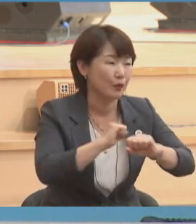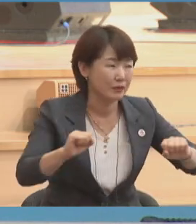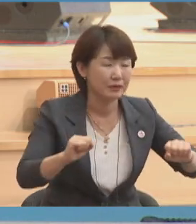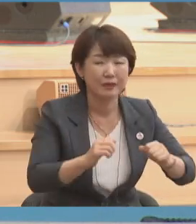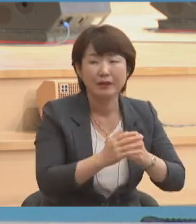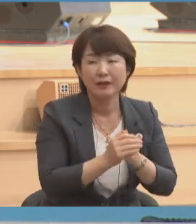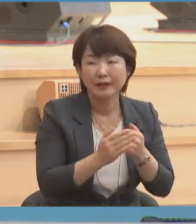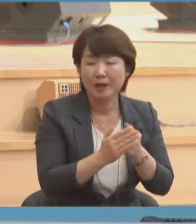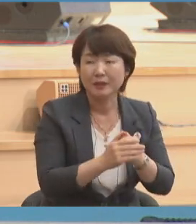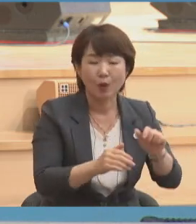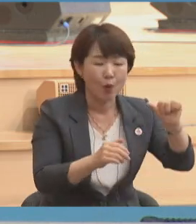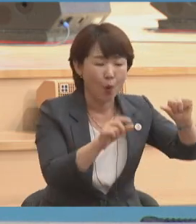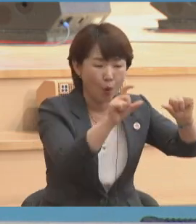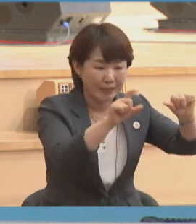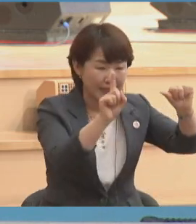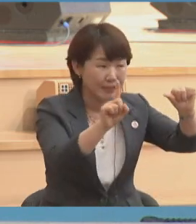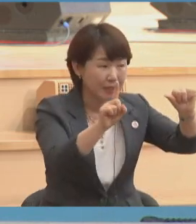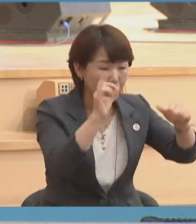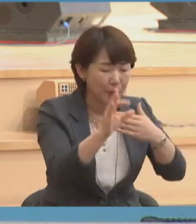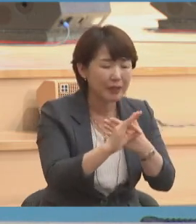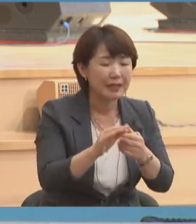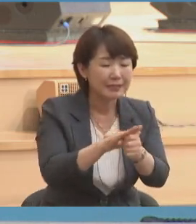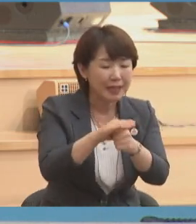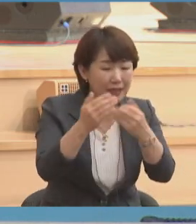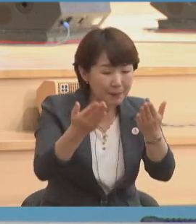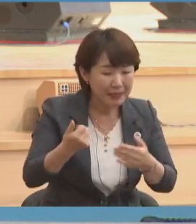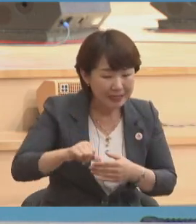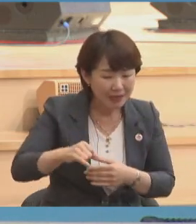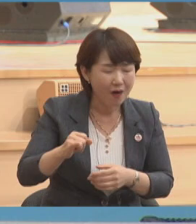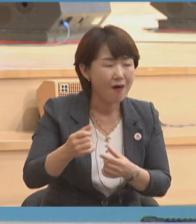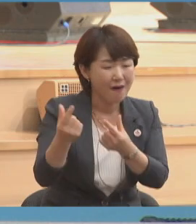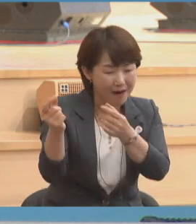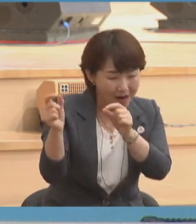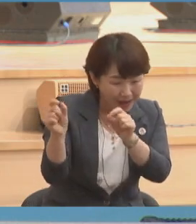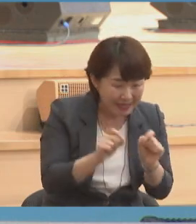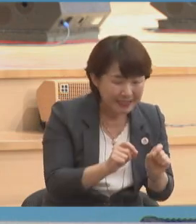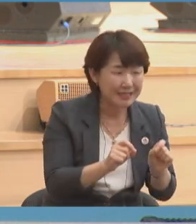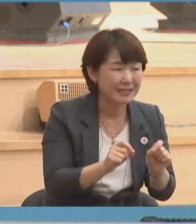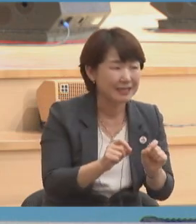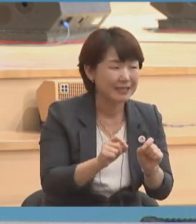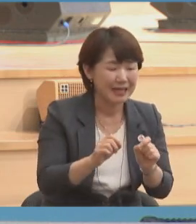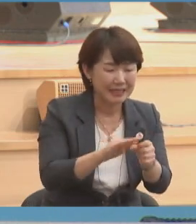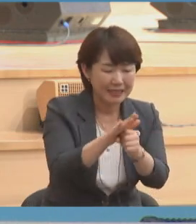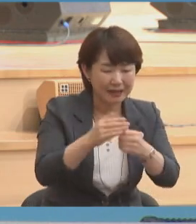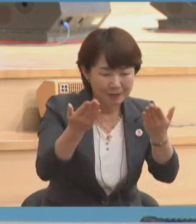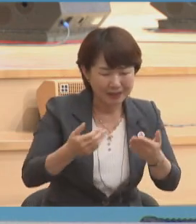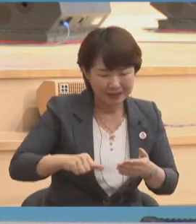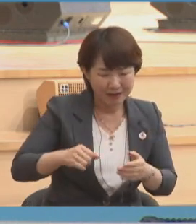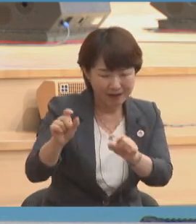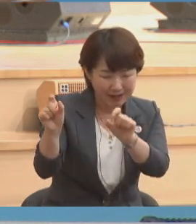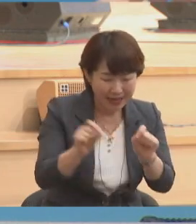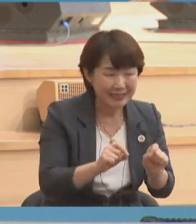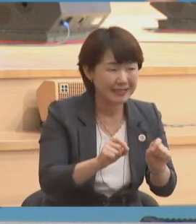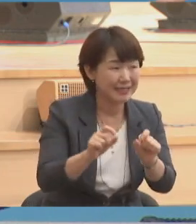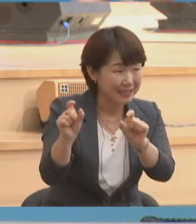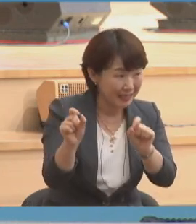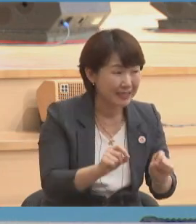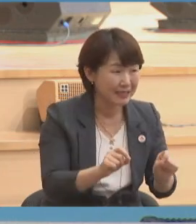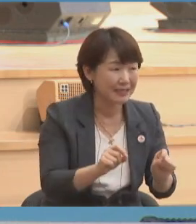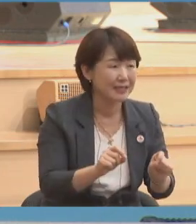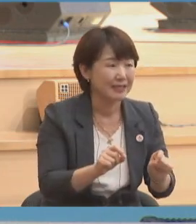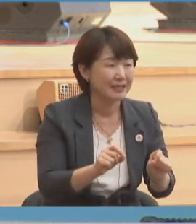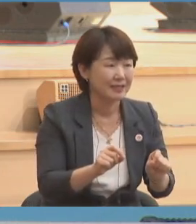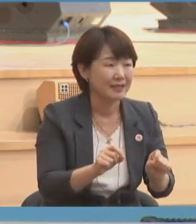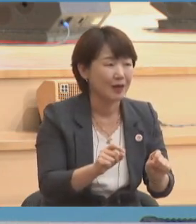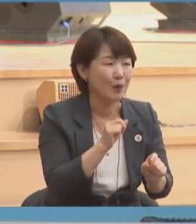보면 사랑을 받은 자녀 가치라고 말해, 가치라고 말합니다. 원인을 뜻하죠. 그러므로 이제 4장